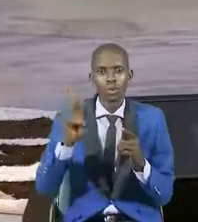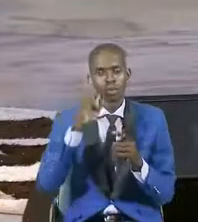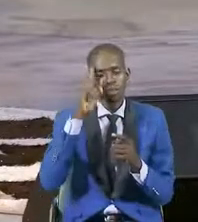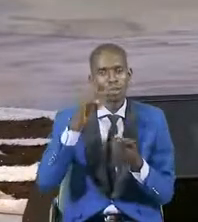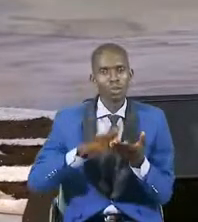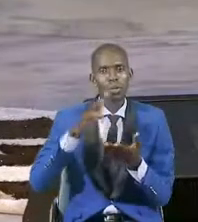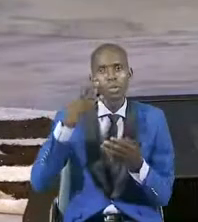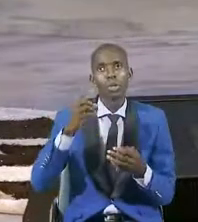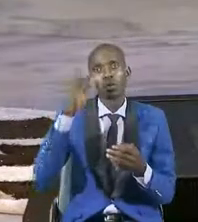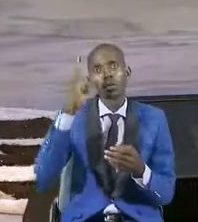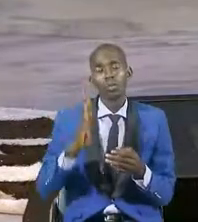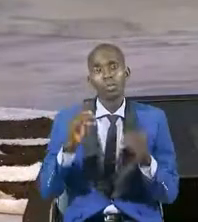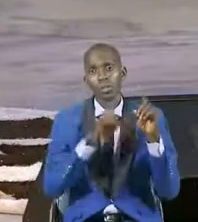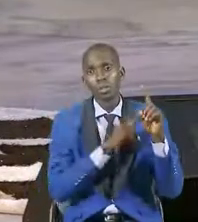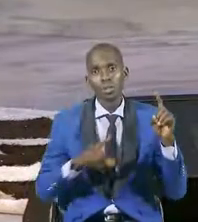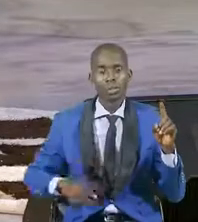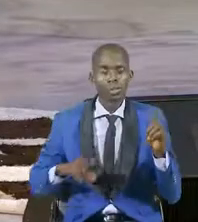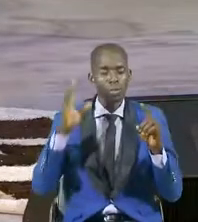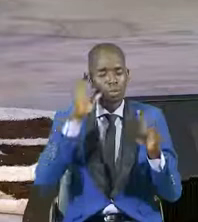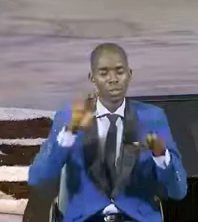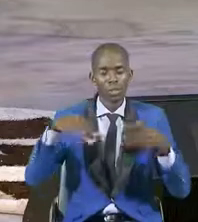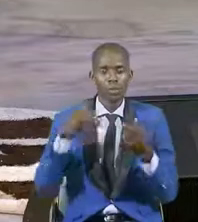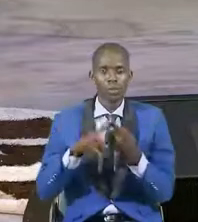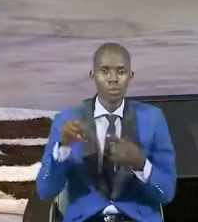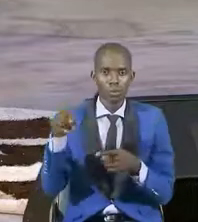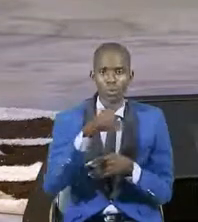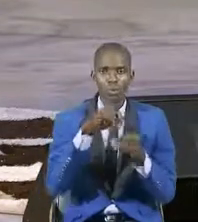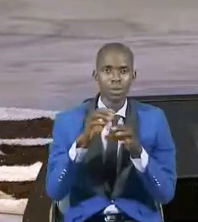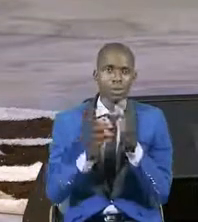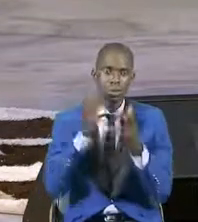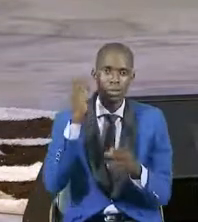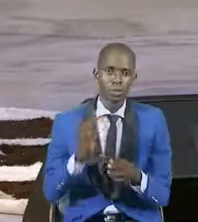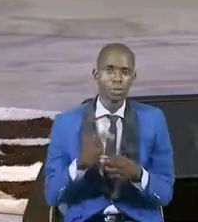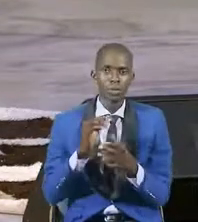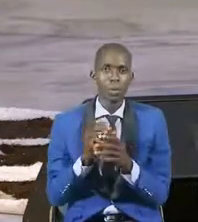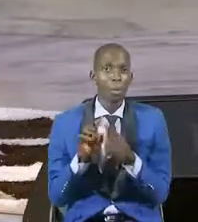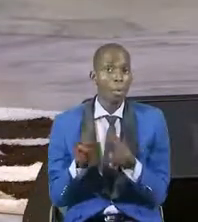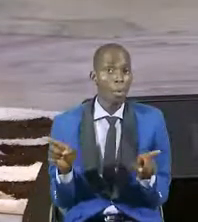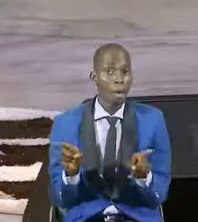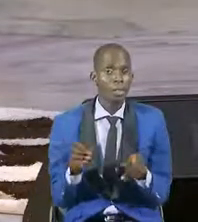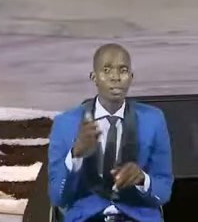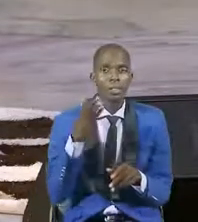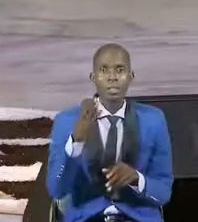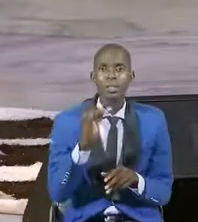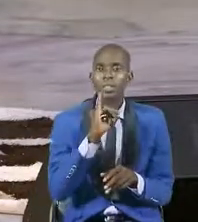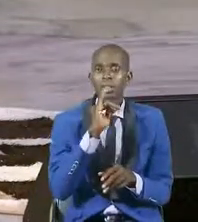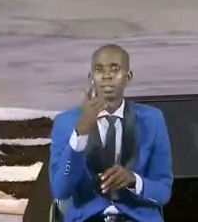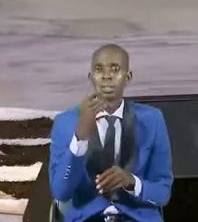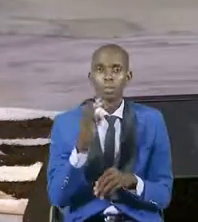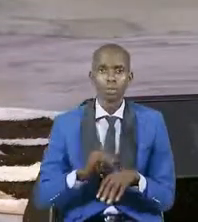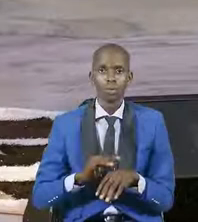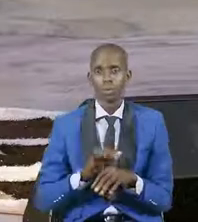de Dieu, le Seigneur vous l'accordera au nom de Jésus-Christ. Mais il y